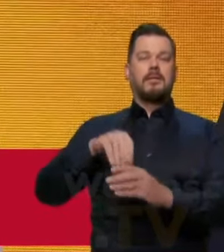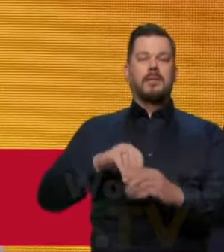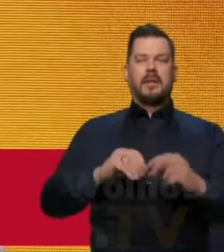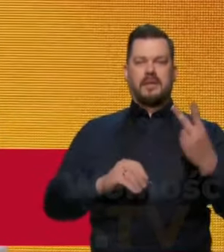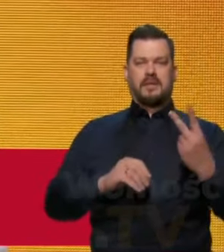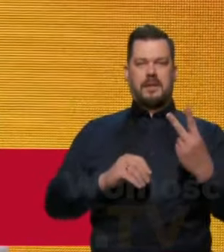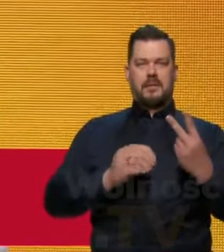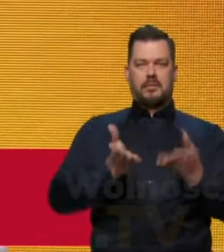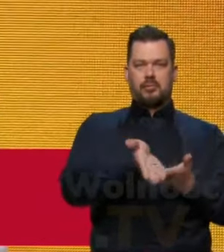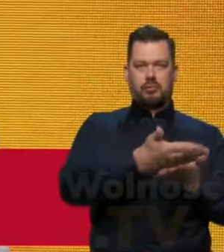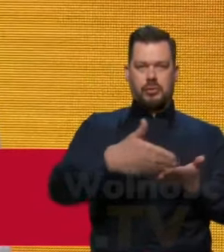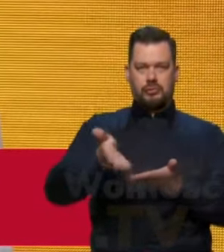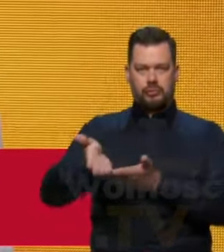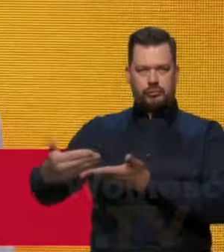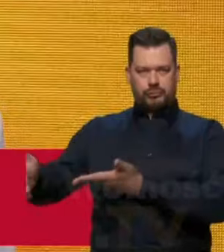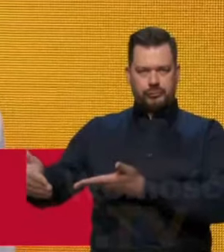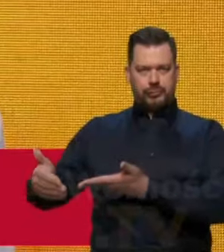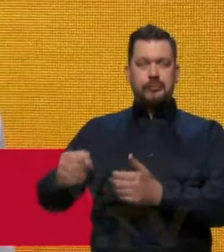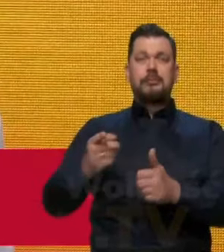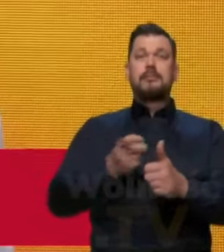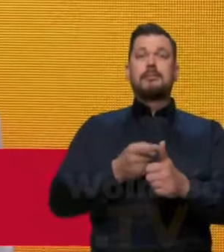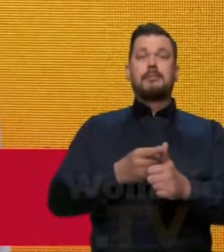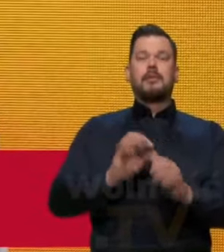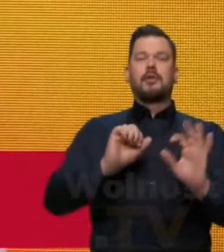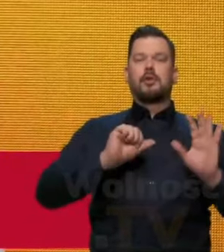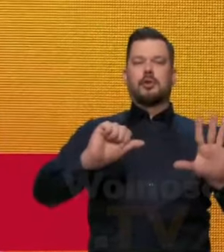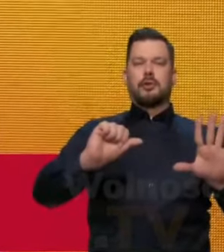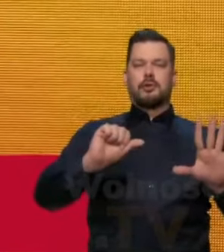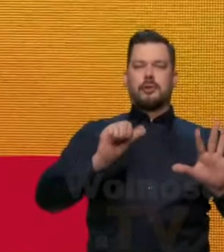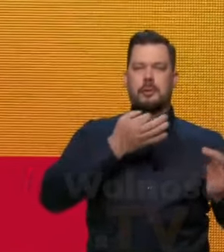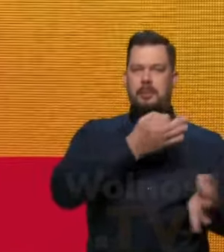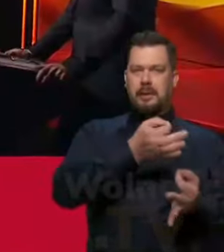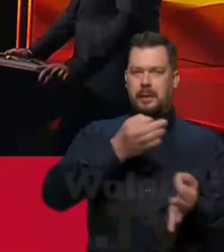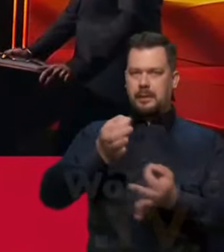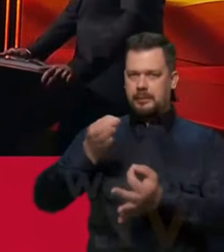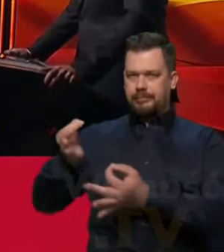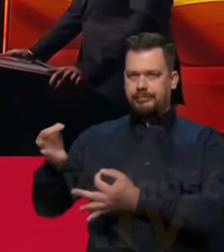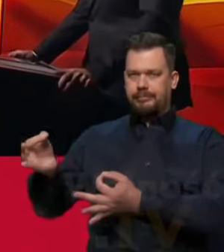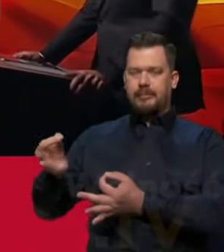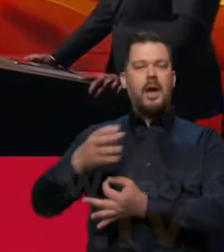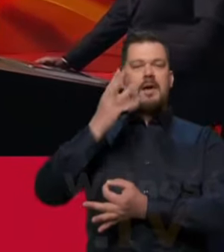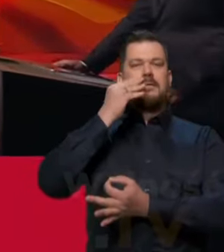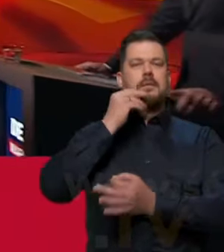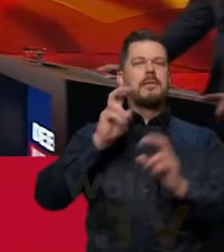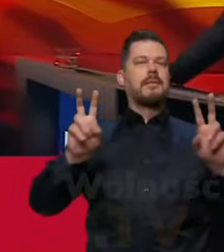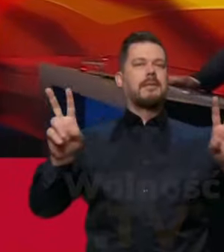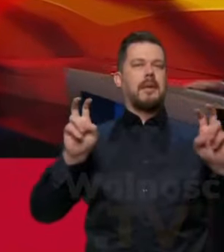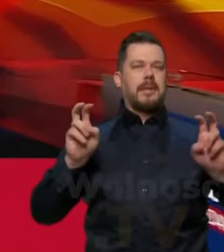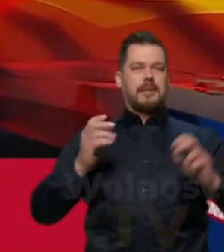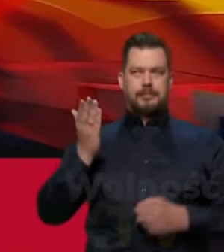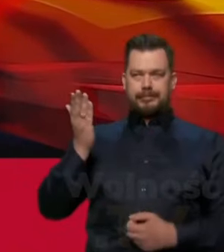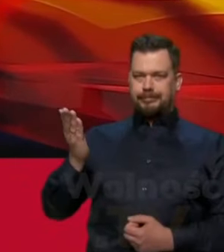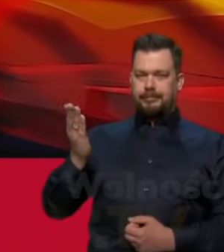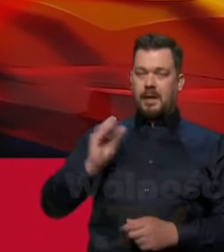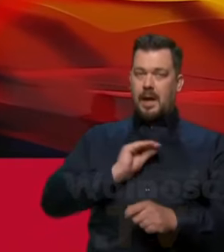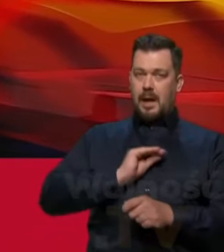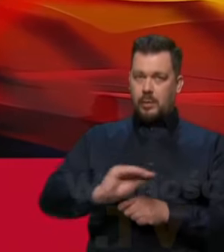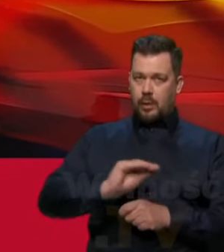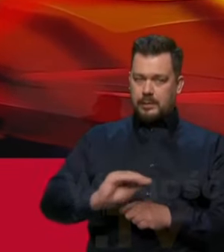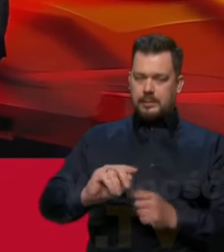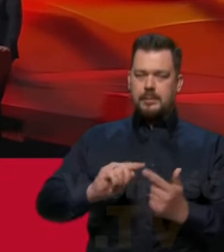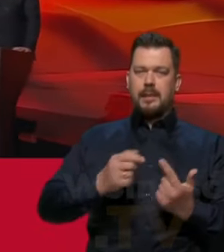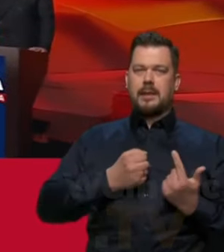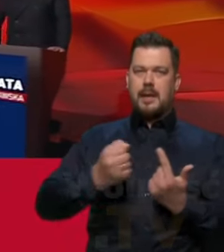dwóch części. W pierwszej padnie 6 pytań obejmujących następujące zagadnienia. Edukacja,